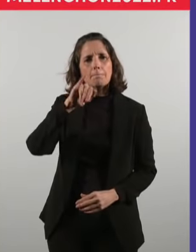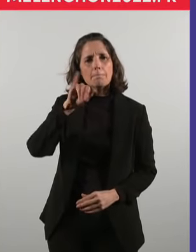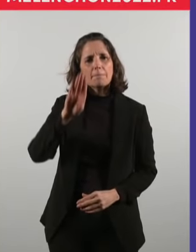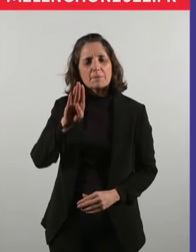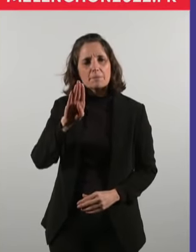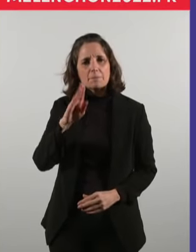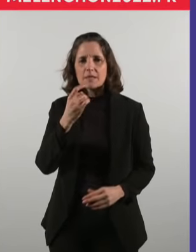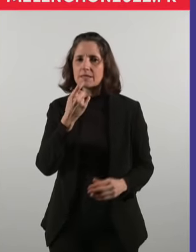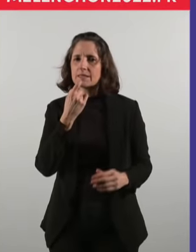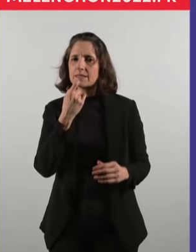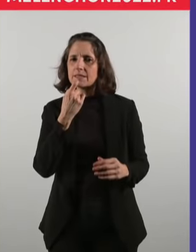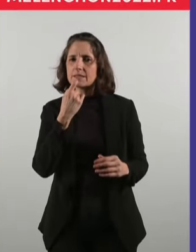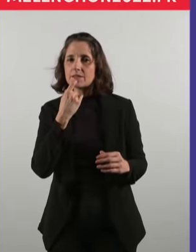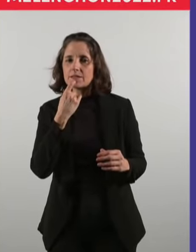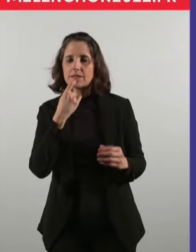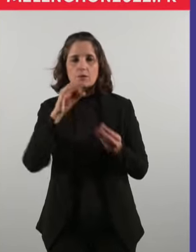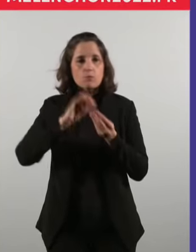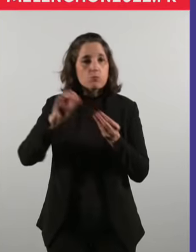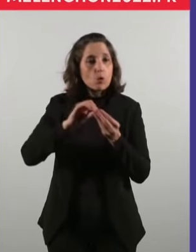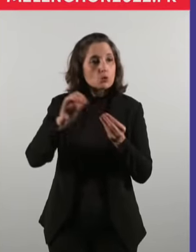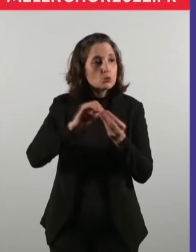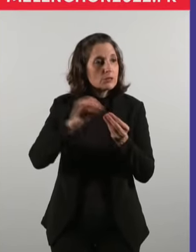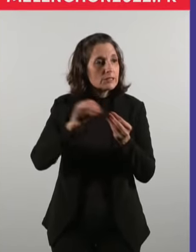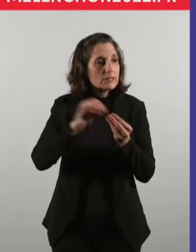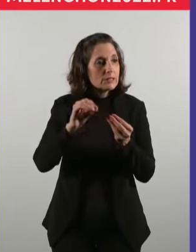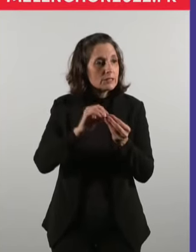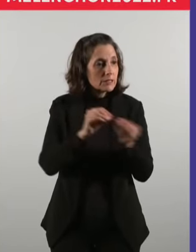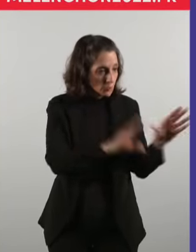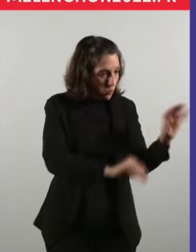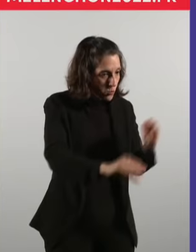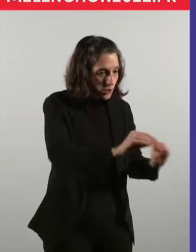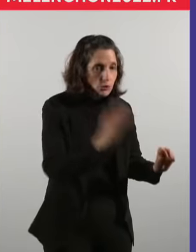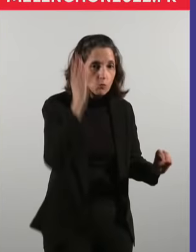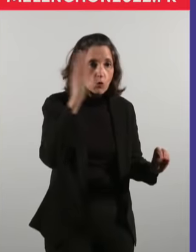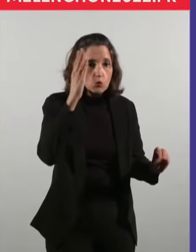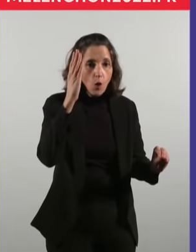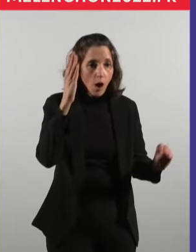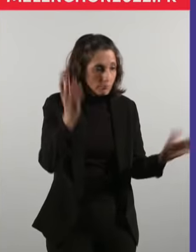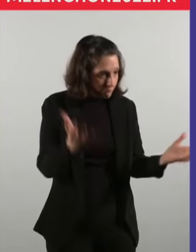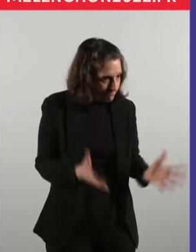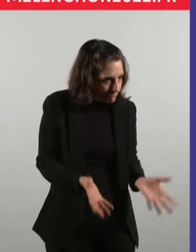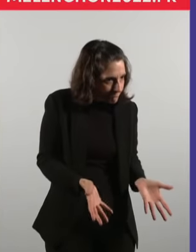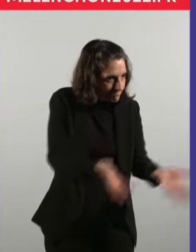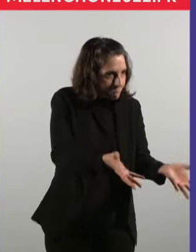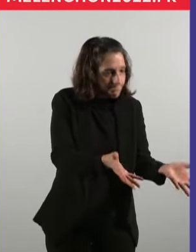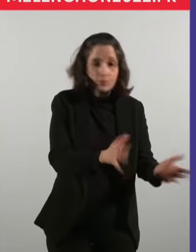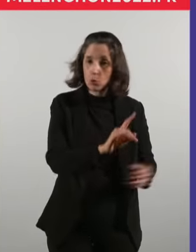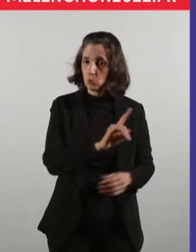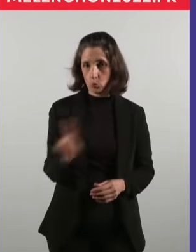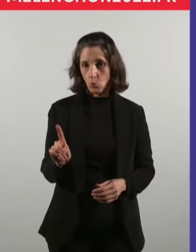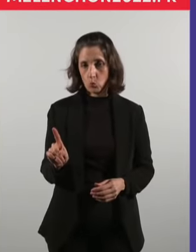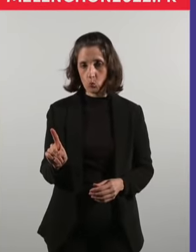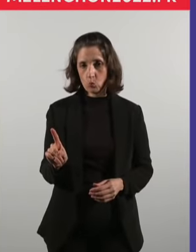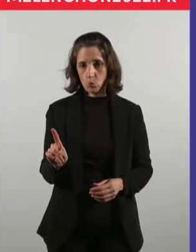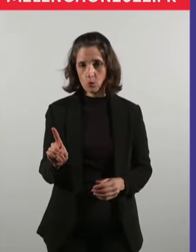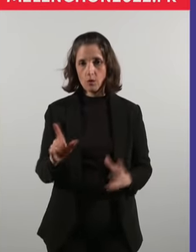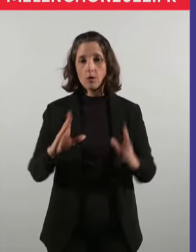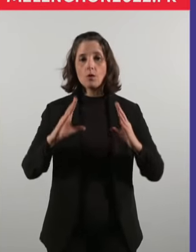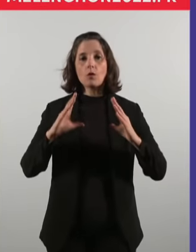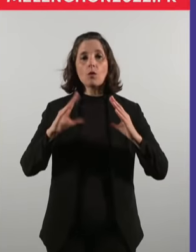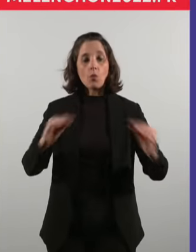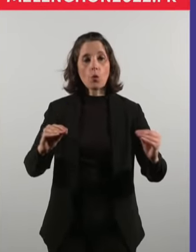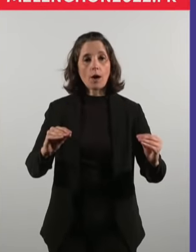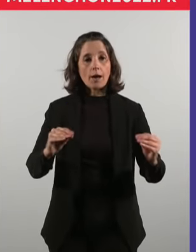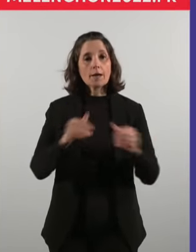produits dont la population a besoin. Dans les faits, Ces 300 répondent d'abord à